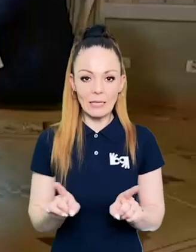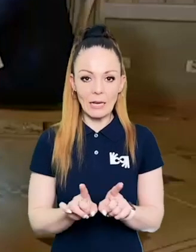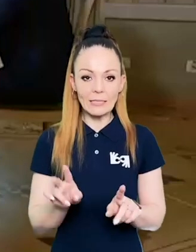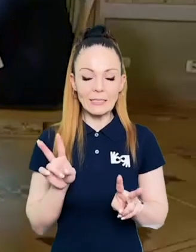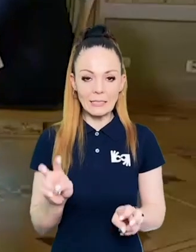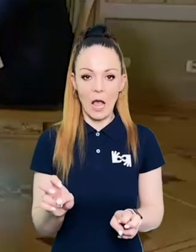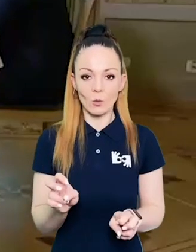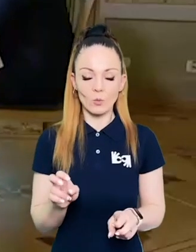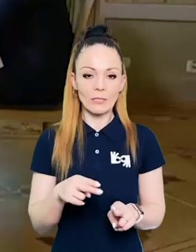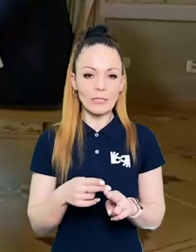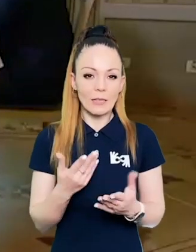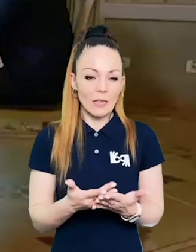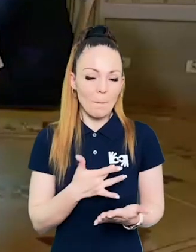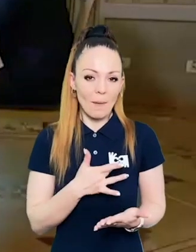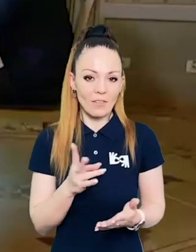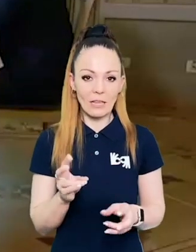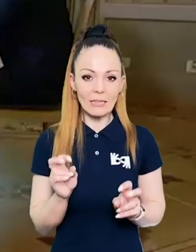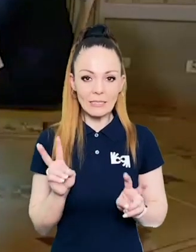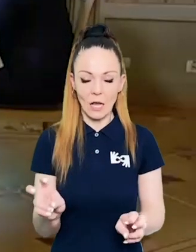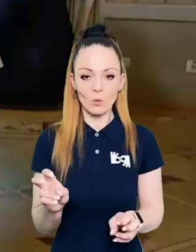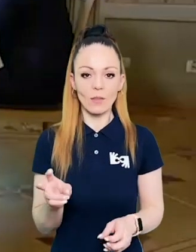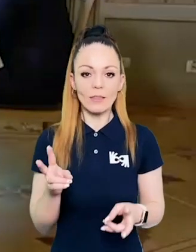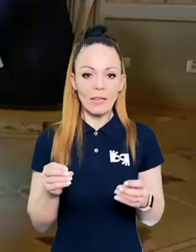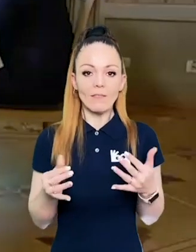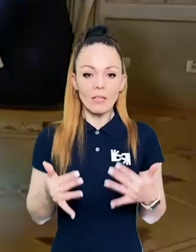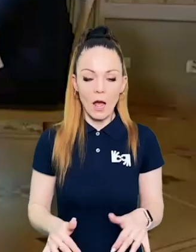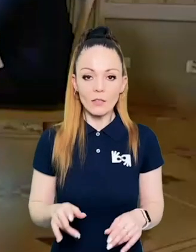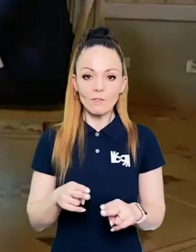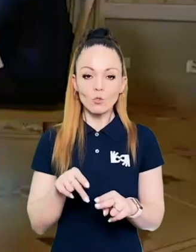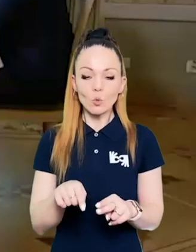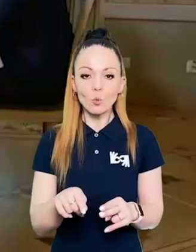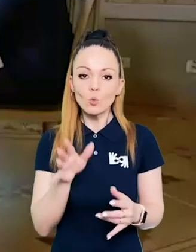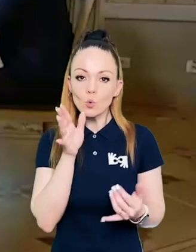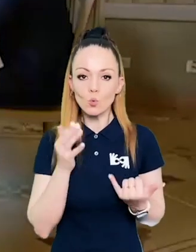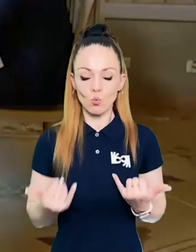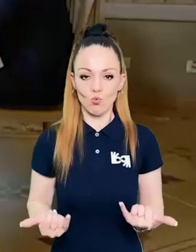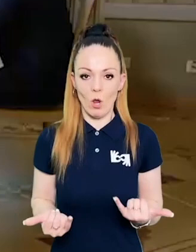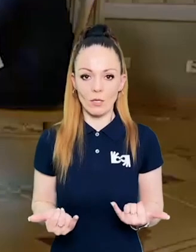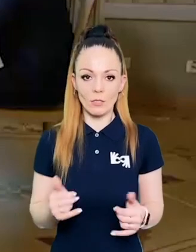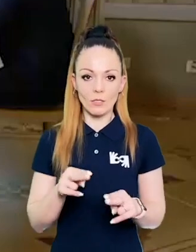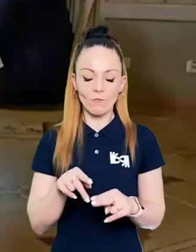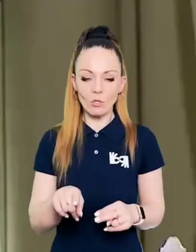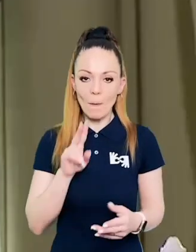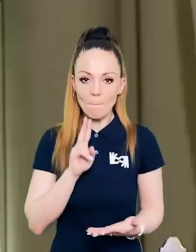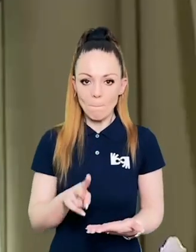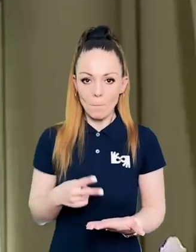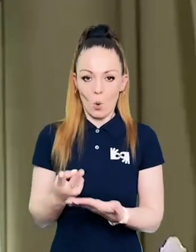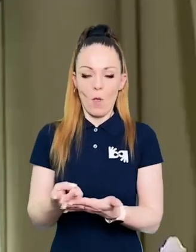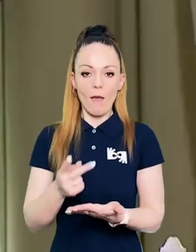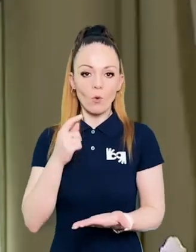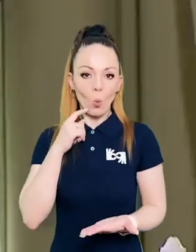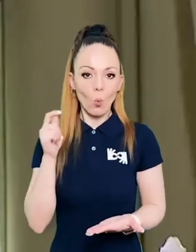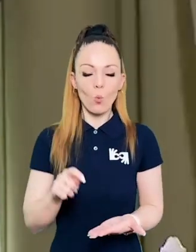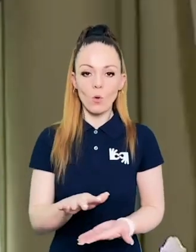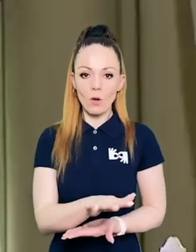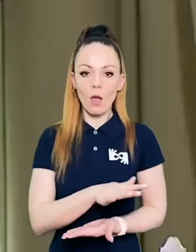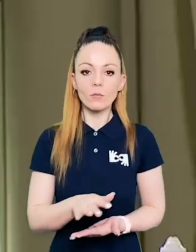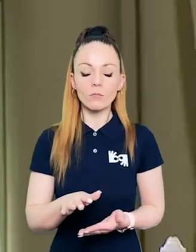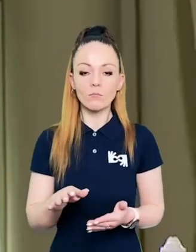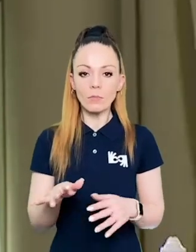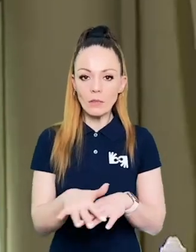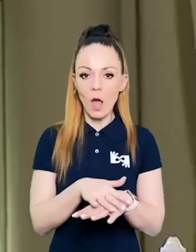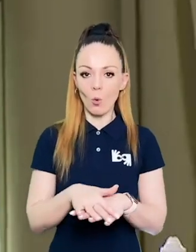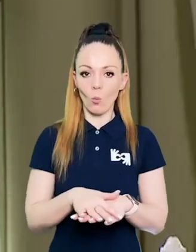не втратити такий статус. Це, напевно, не статус. Не втратити оцю сучасність, оцей прояв України